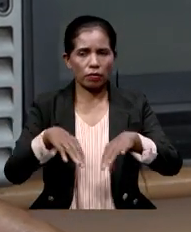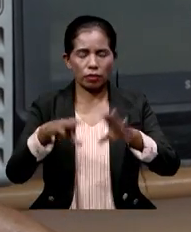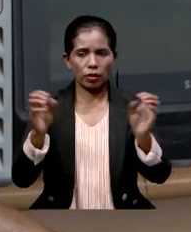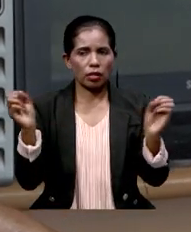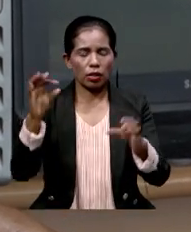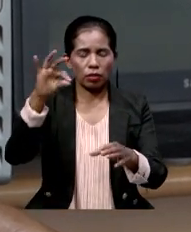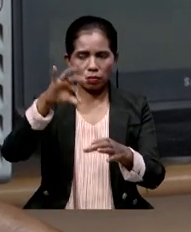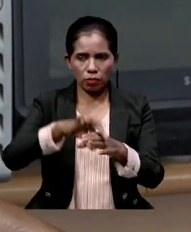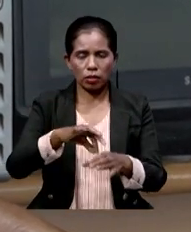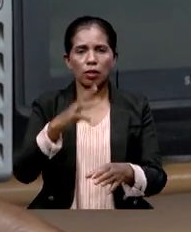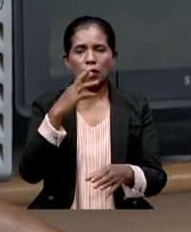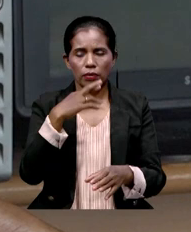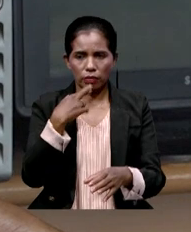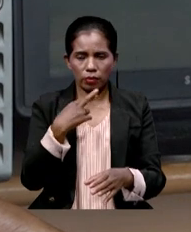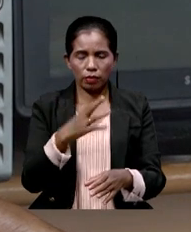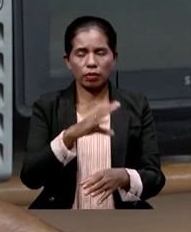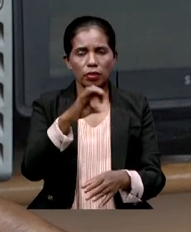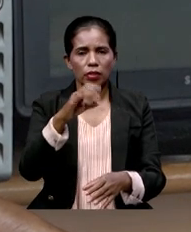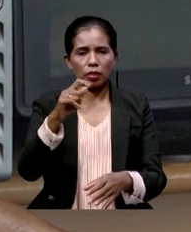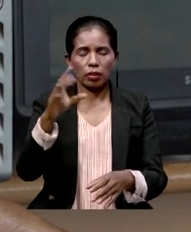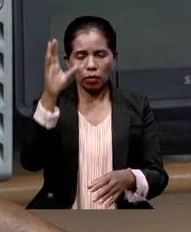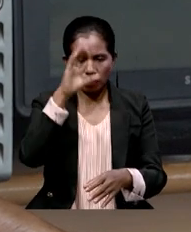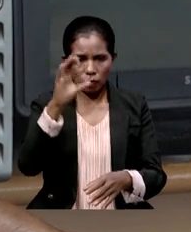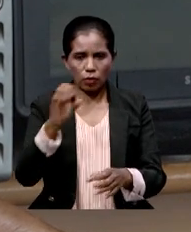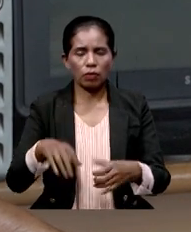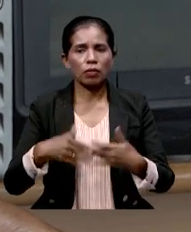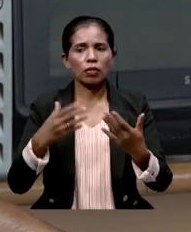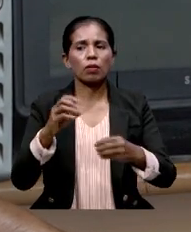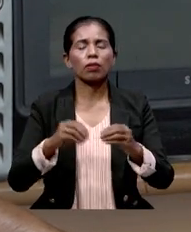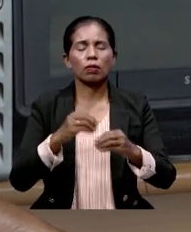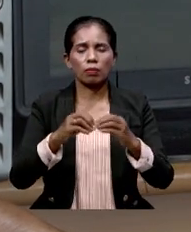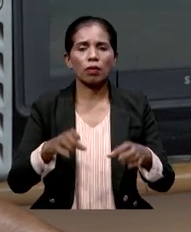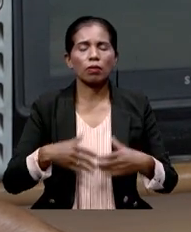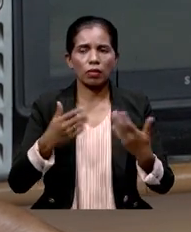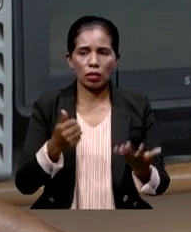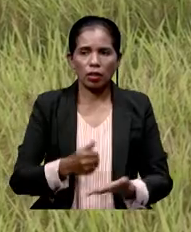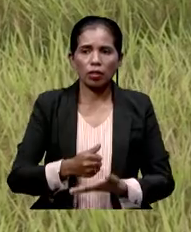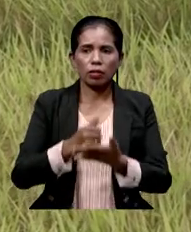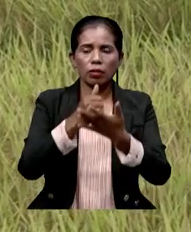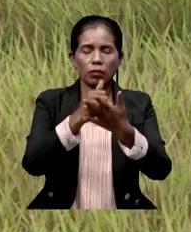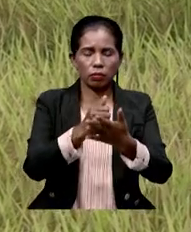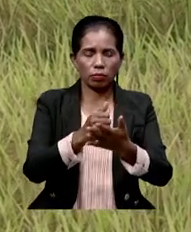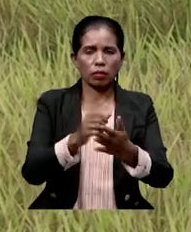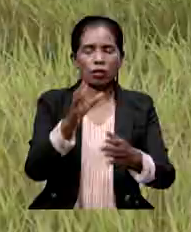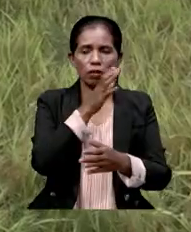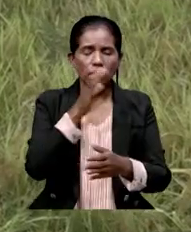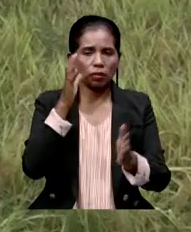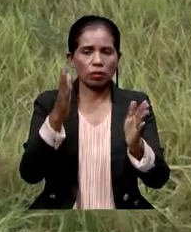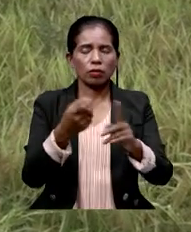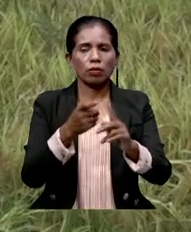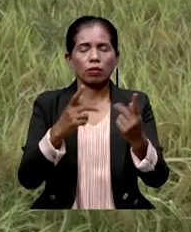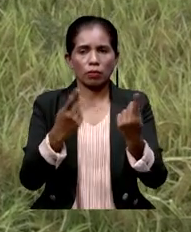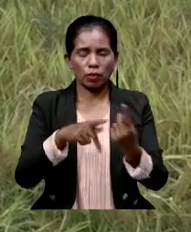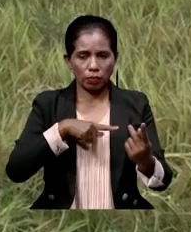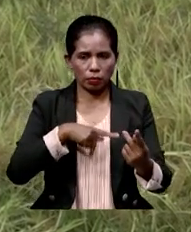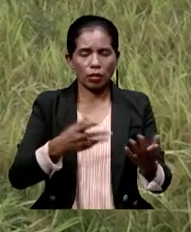produs hare. Castro hatutan se sitil mo se buka meus kona ba oinsa mak beletulun agrikultor sira li husi setor privado sira. Nebe